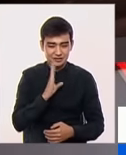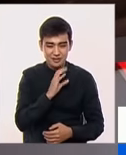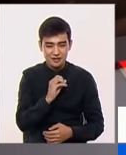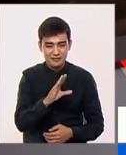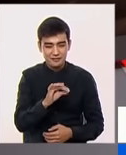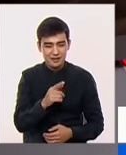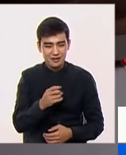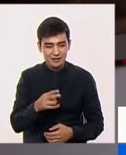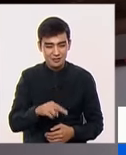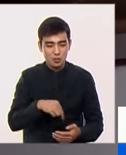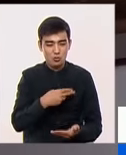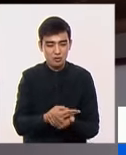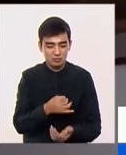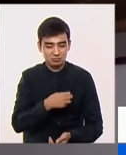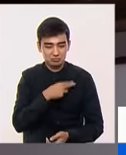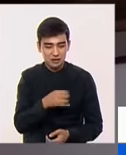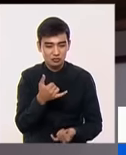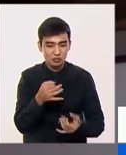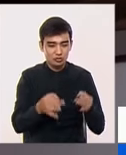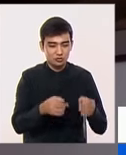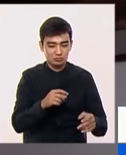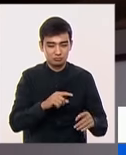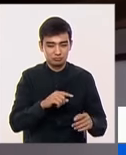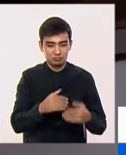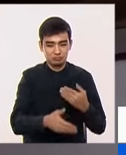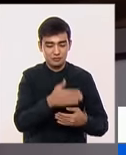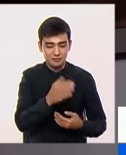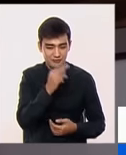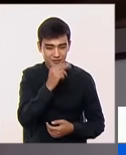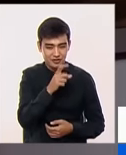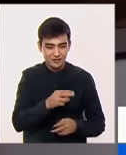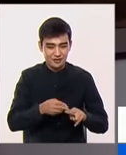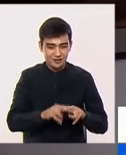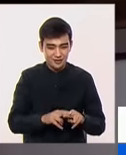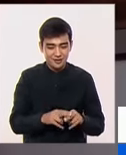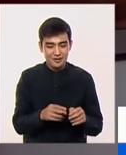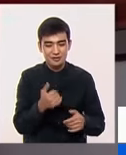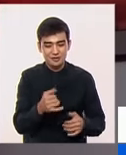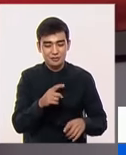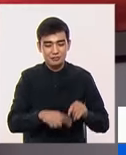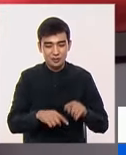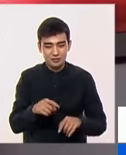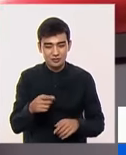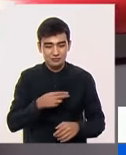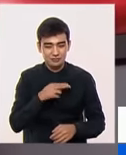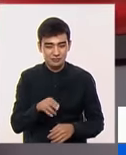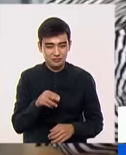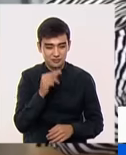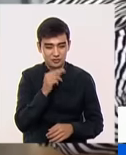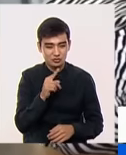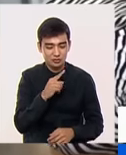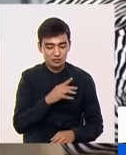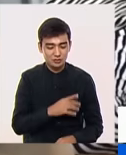леонтьева сегодня суд огласил приговор как его выслушали обвиняемый и близкие погибших расскажут мои коллеги